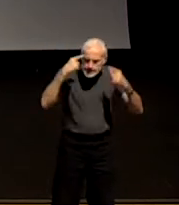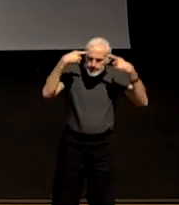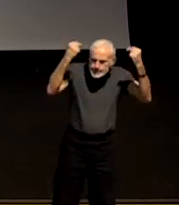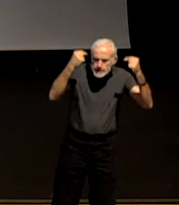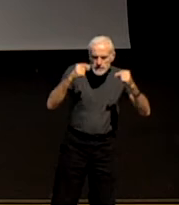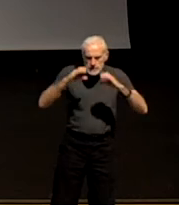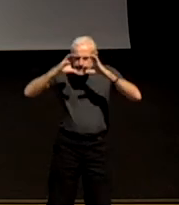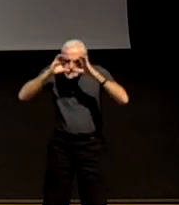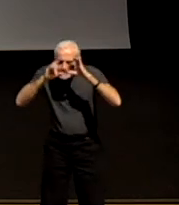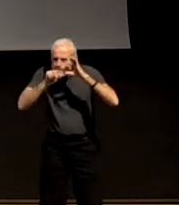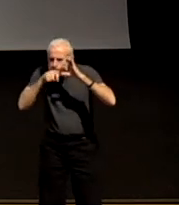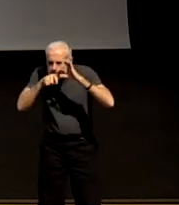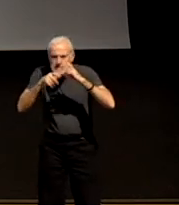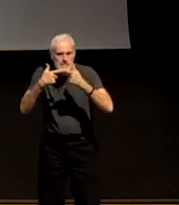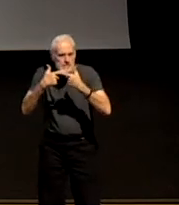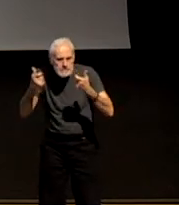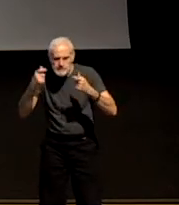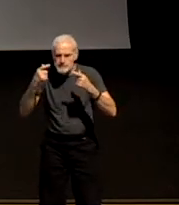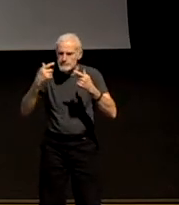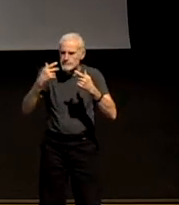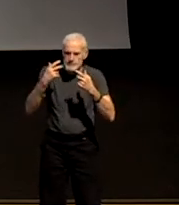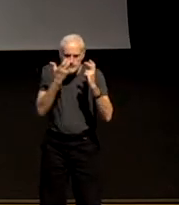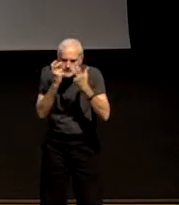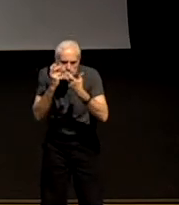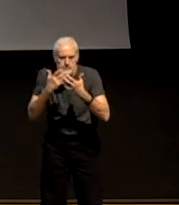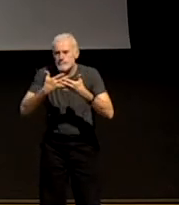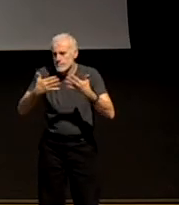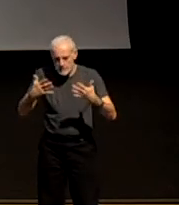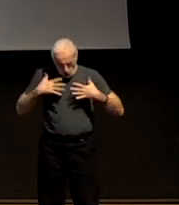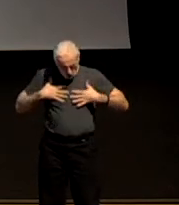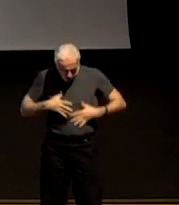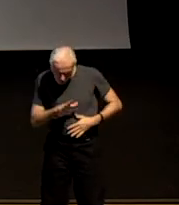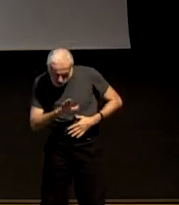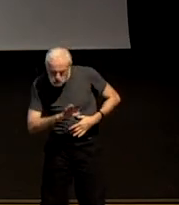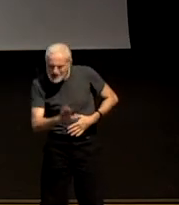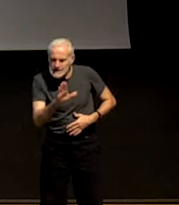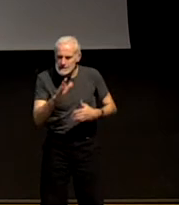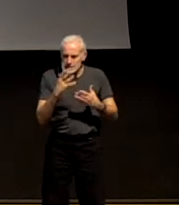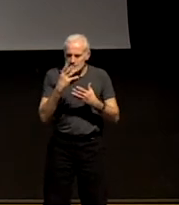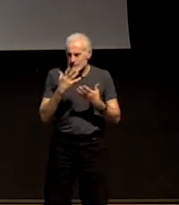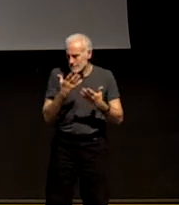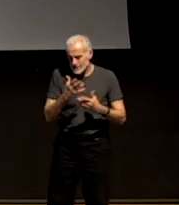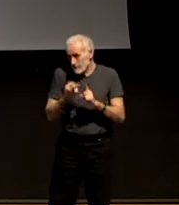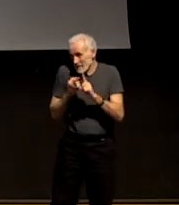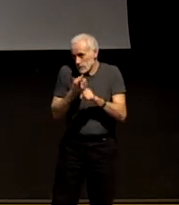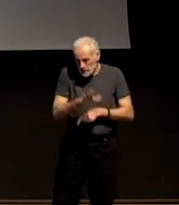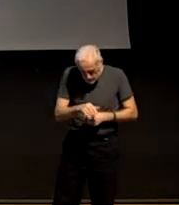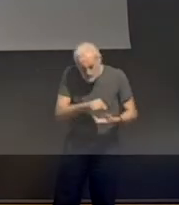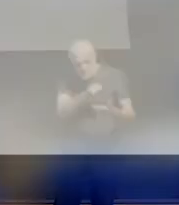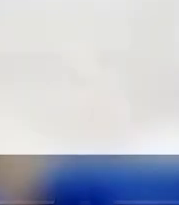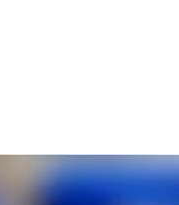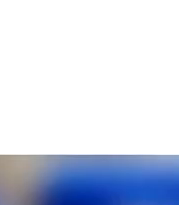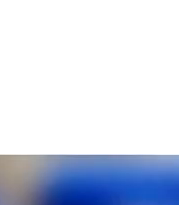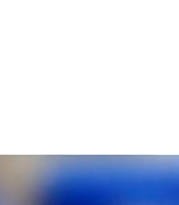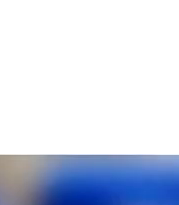spécificités dans le monde des rapaces ils ont des adaptations bien particulière les techniques de chasse de ces